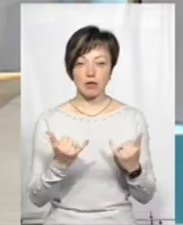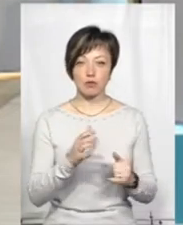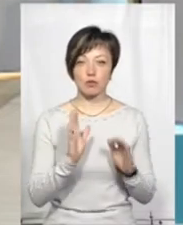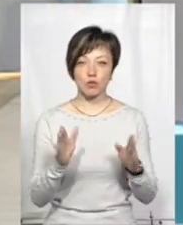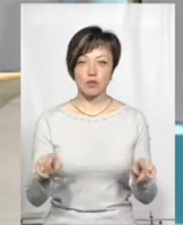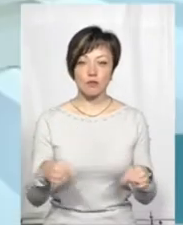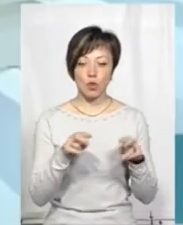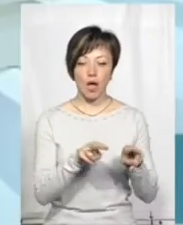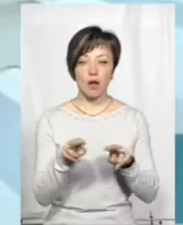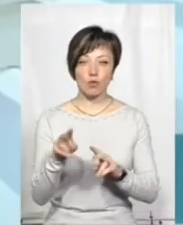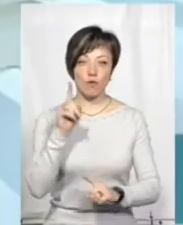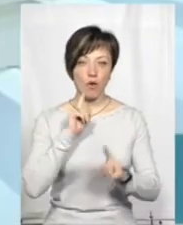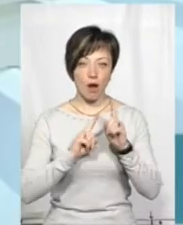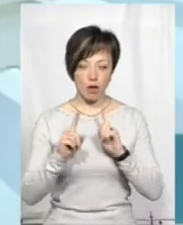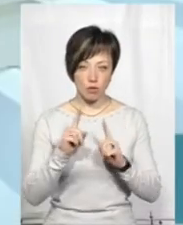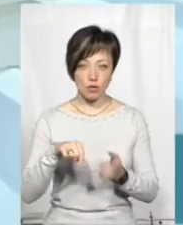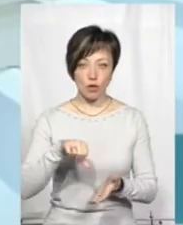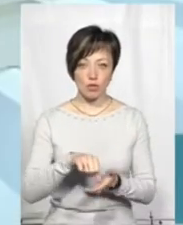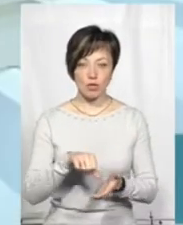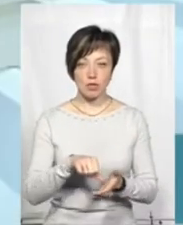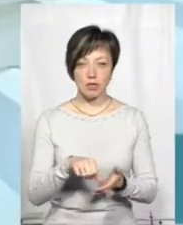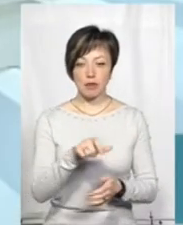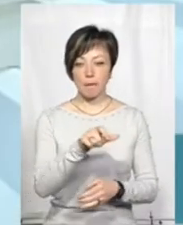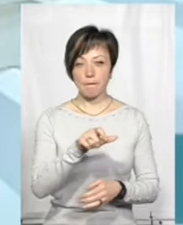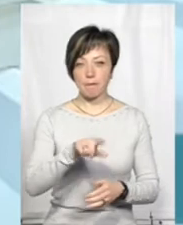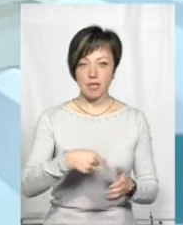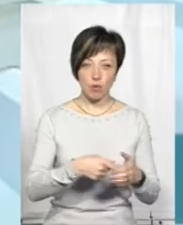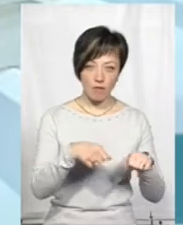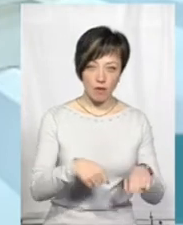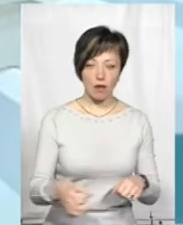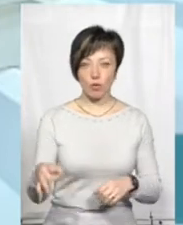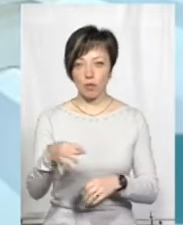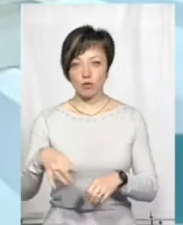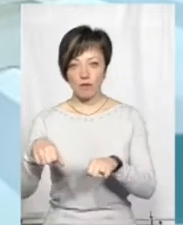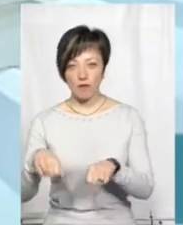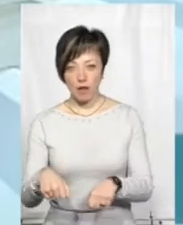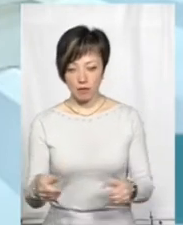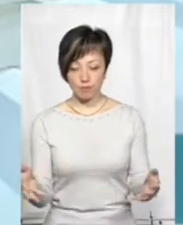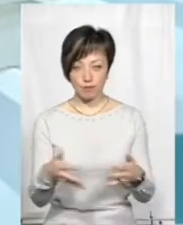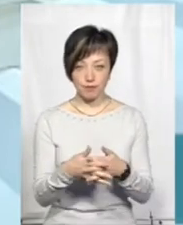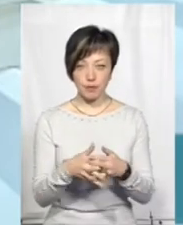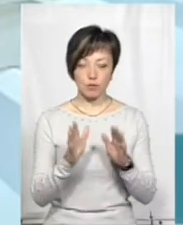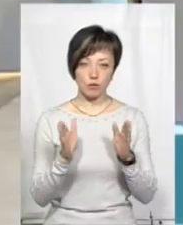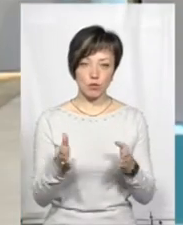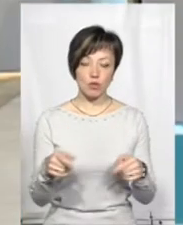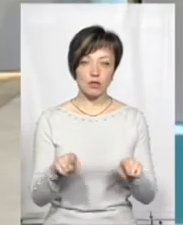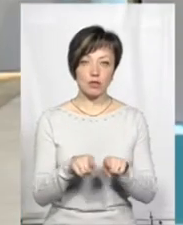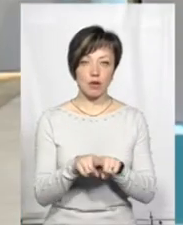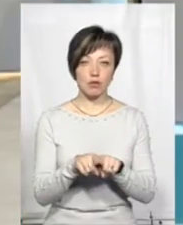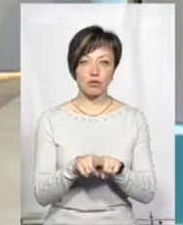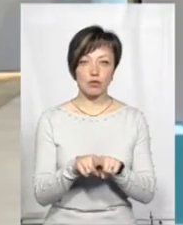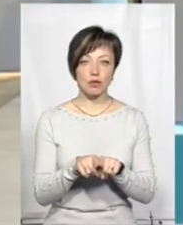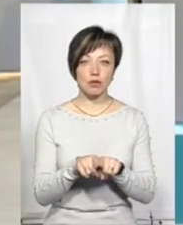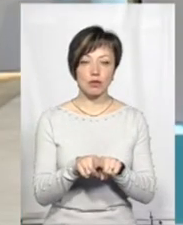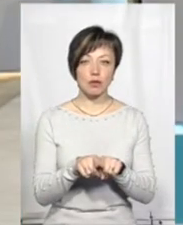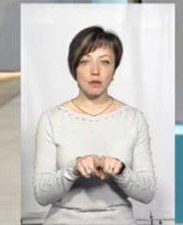будуть створювати наглядову раду за участі представників міст, міської влади, обласної влади, і вона буде також,